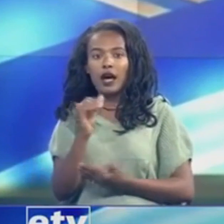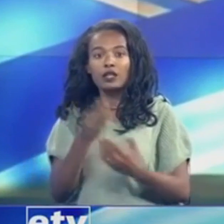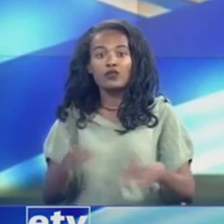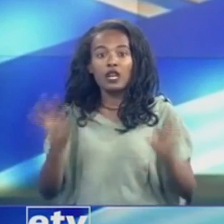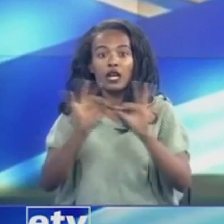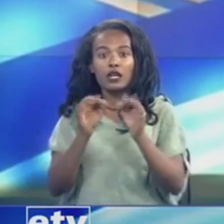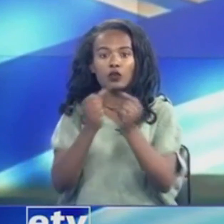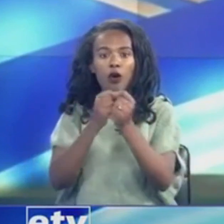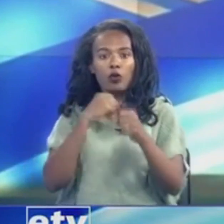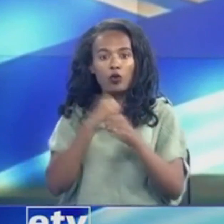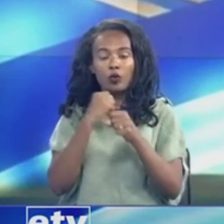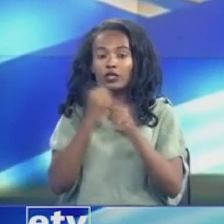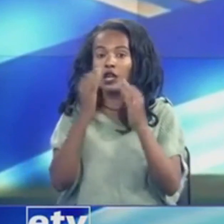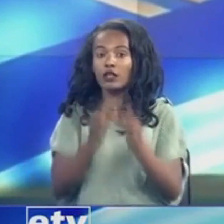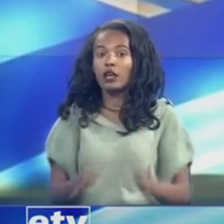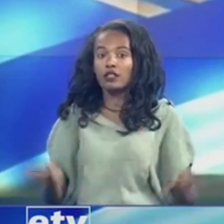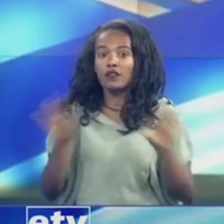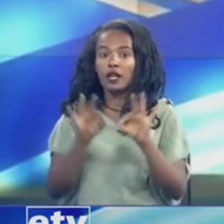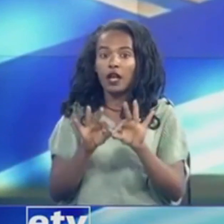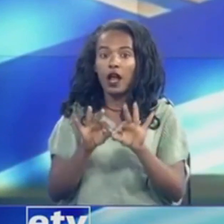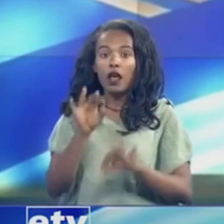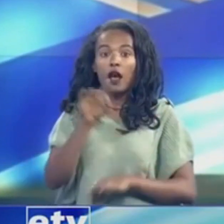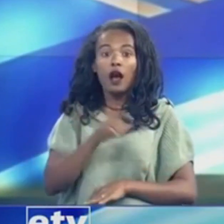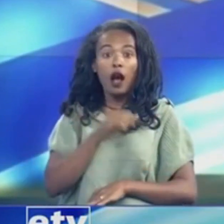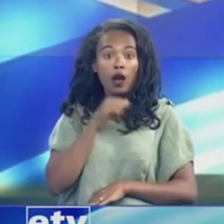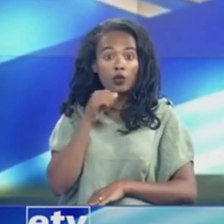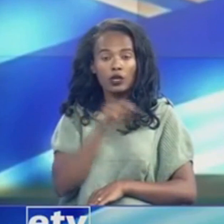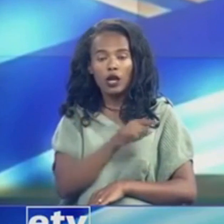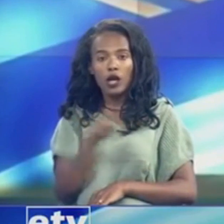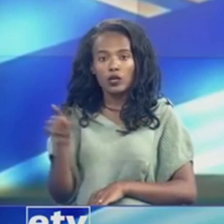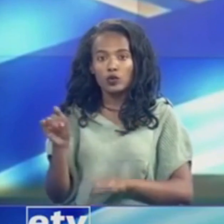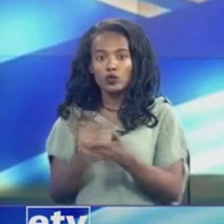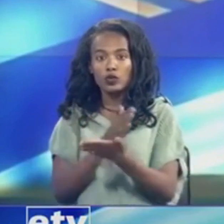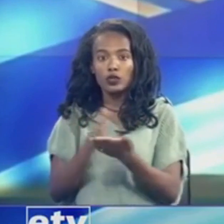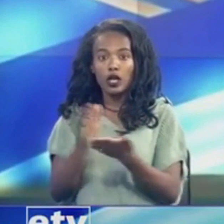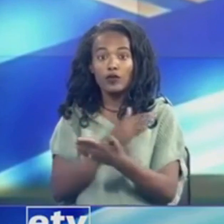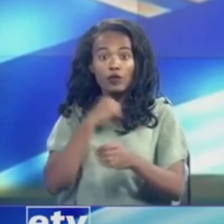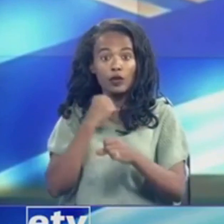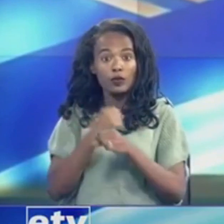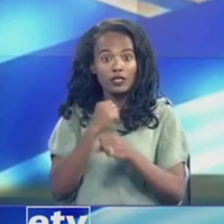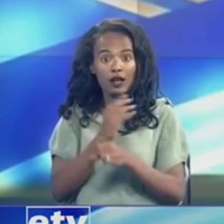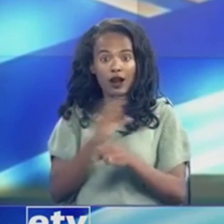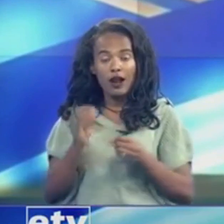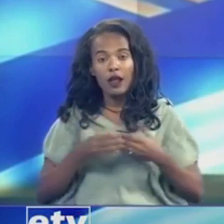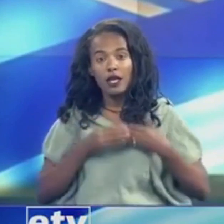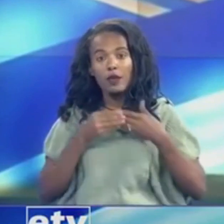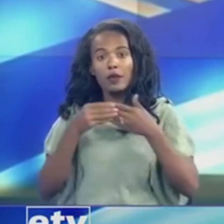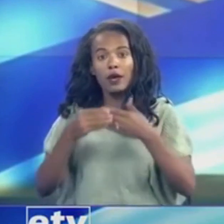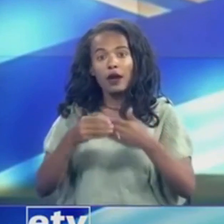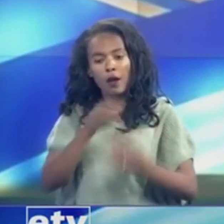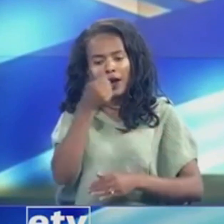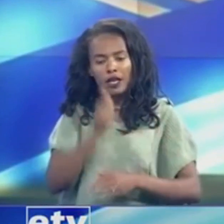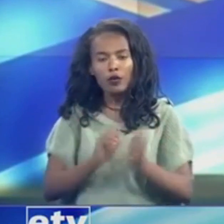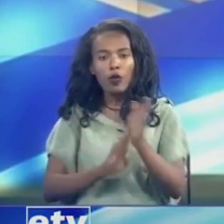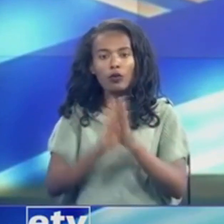አብሮ መስራት ያስፈልጋል። አለበለዚያ ያለ እነሱ ተሳትፎ የሚሰራና የሚመራ ማንኛውም